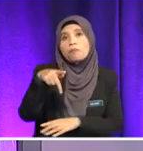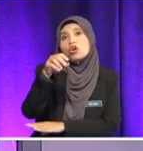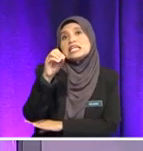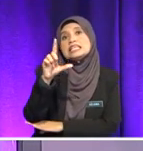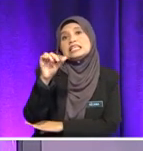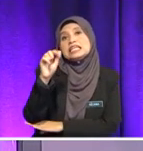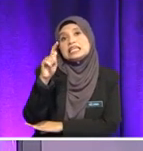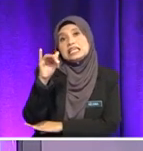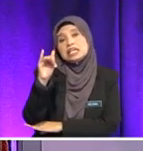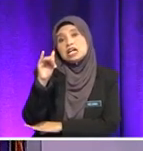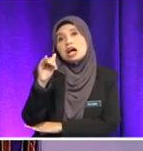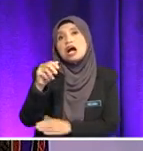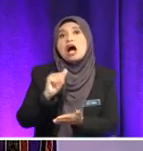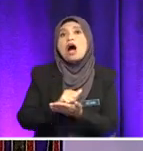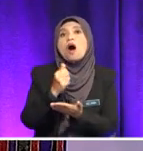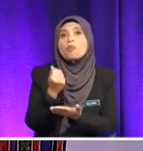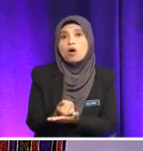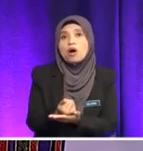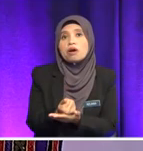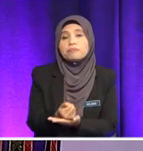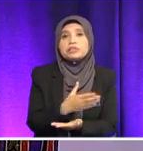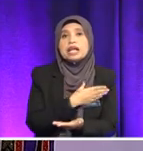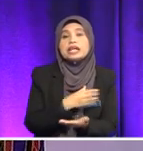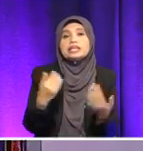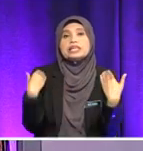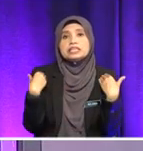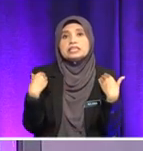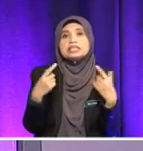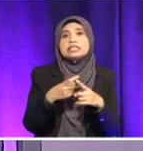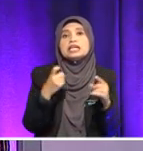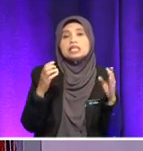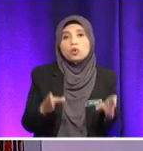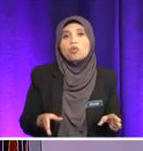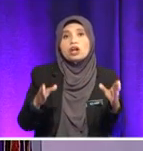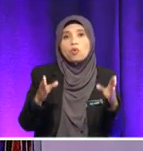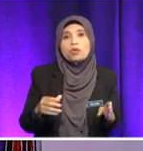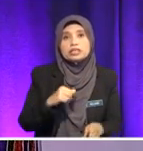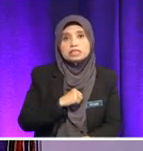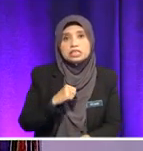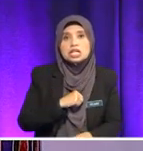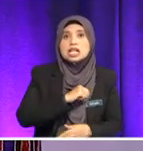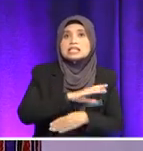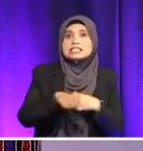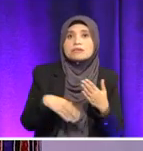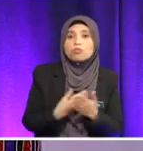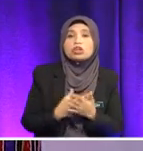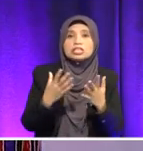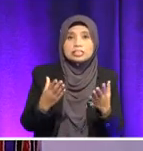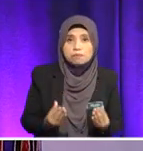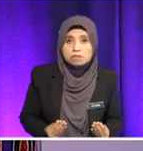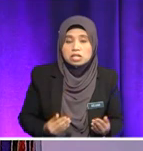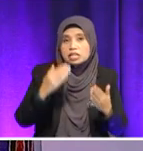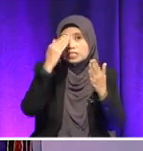ada juga memori daripada orang orang perseorangan semuanya diterima dan diteliti